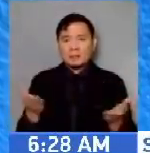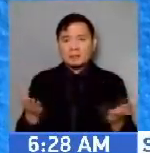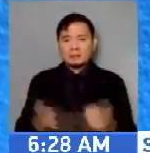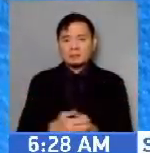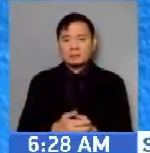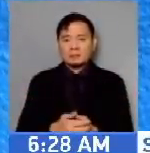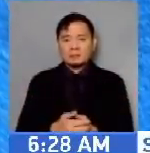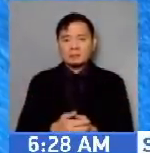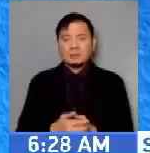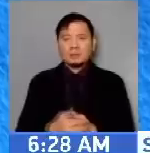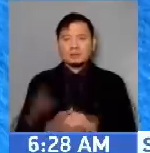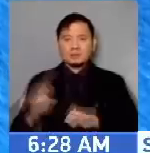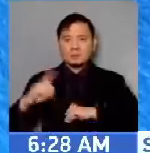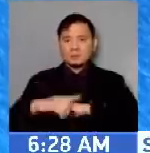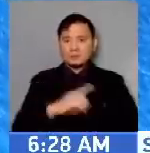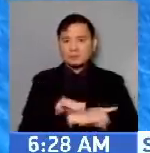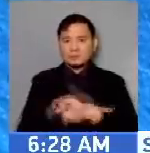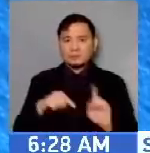kahapon.